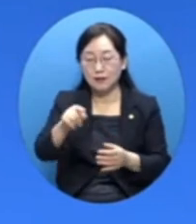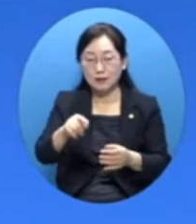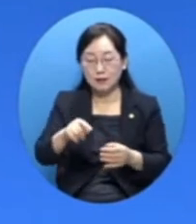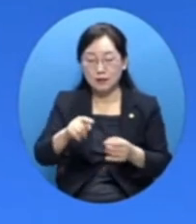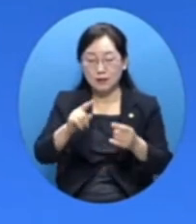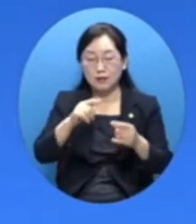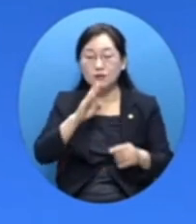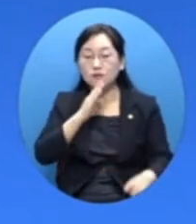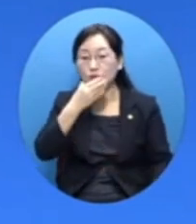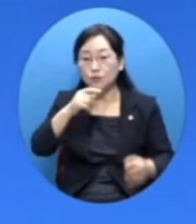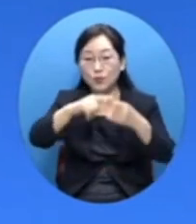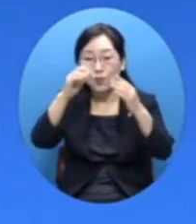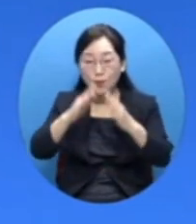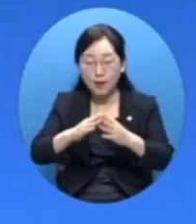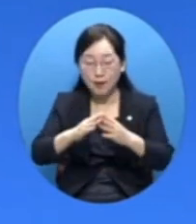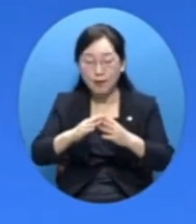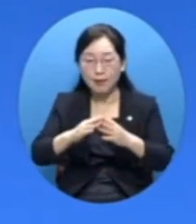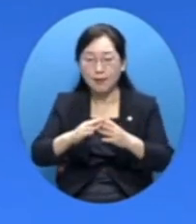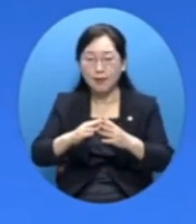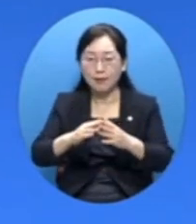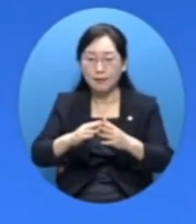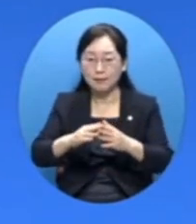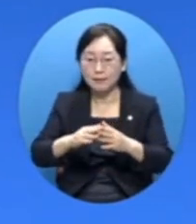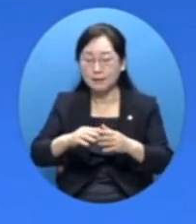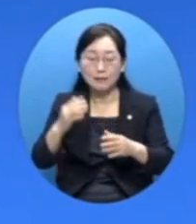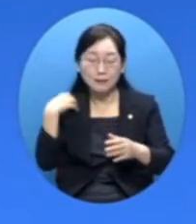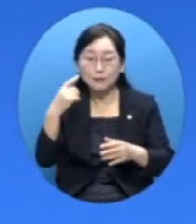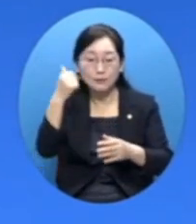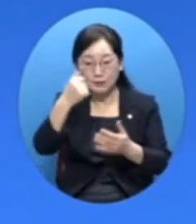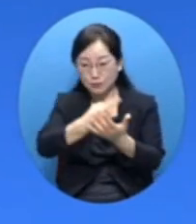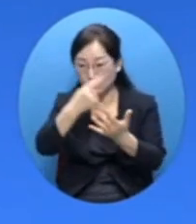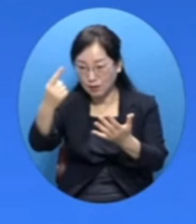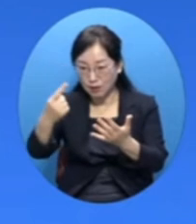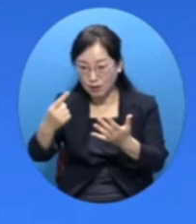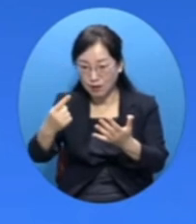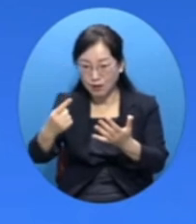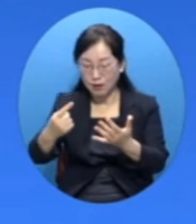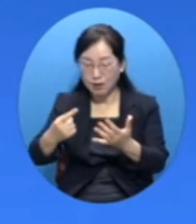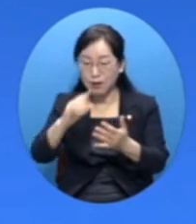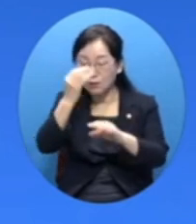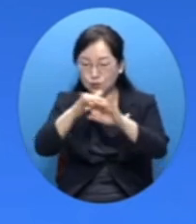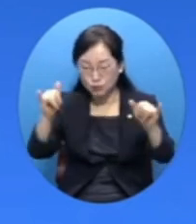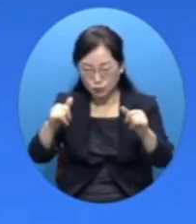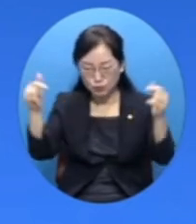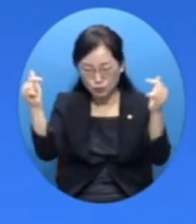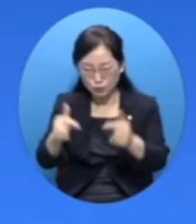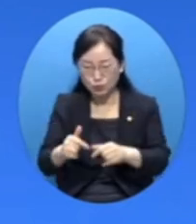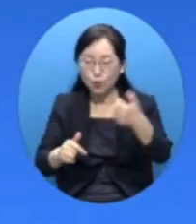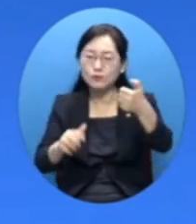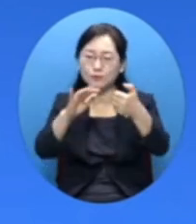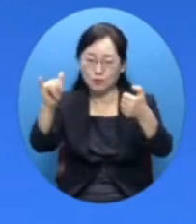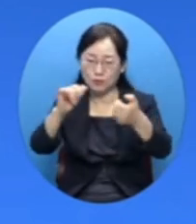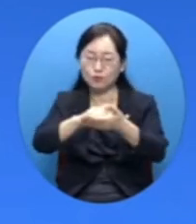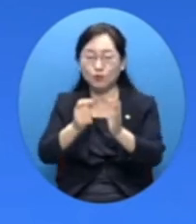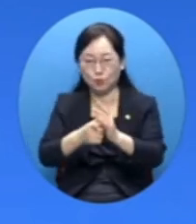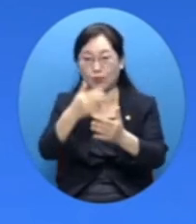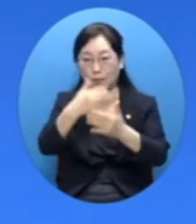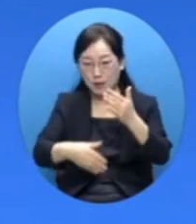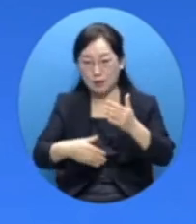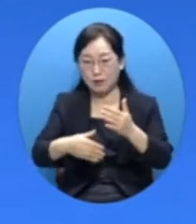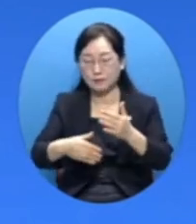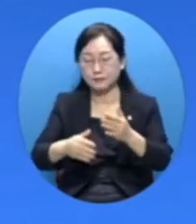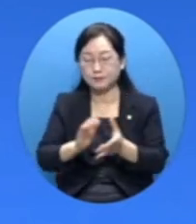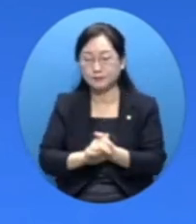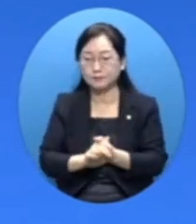성도님이 한 50여명 남았는데 기도 기도를 하는데 하나님께서 가서 교회를